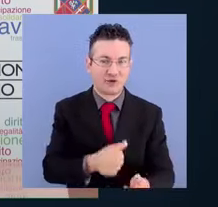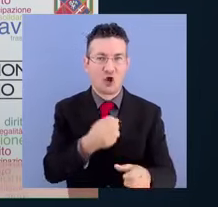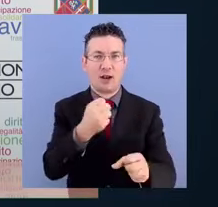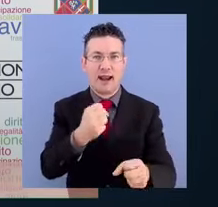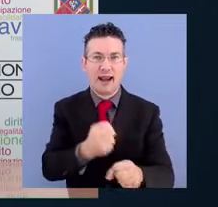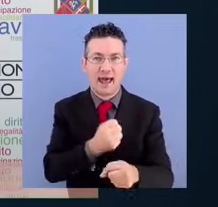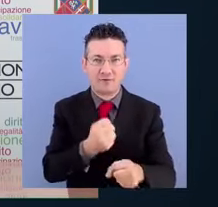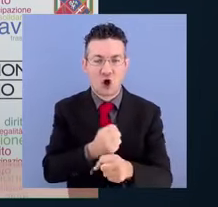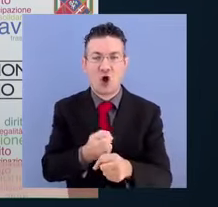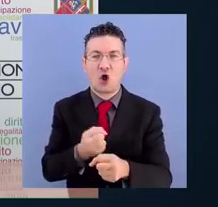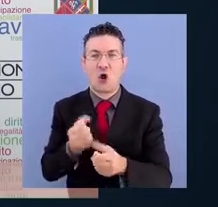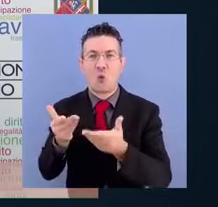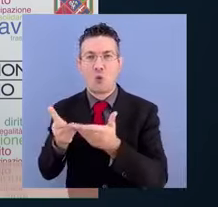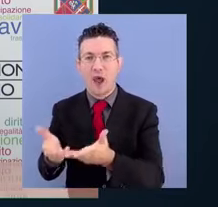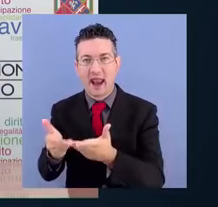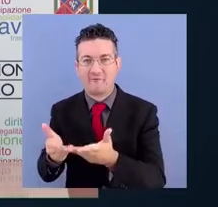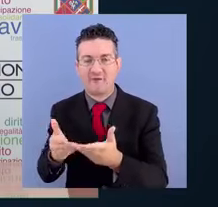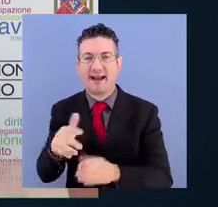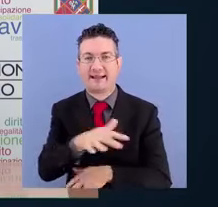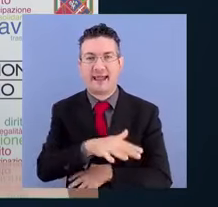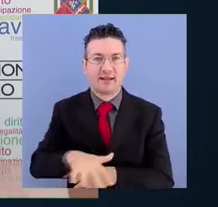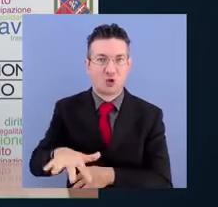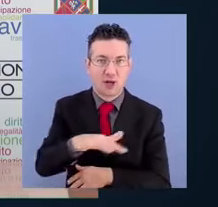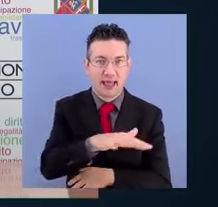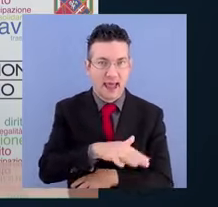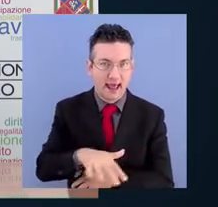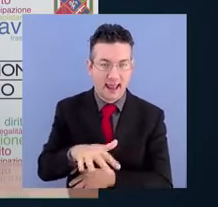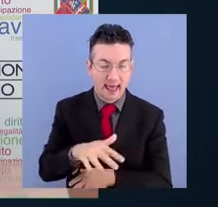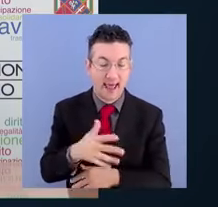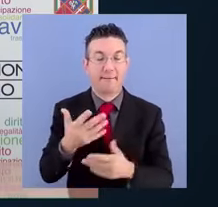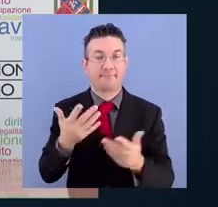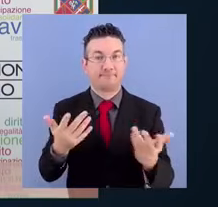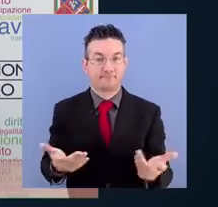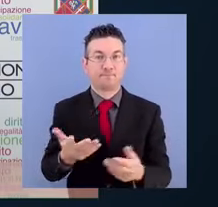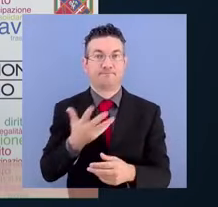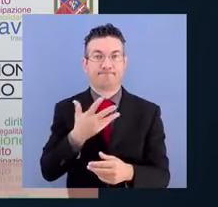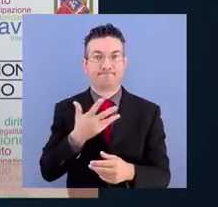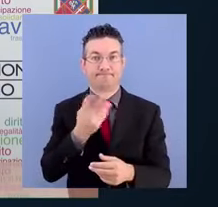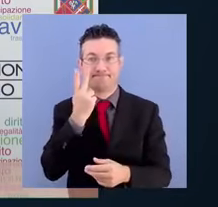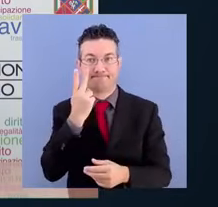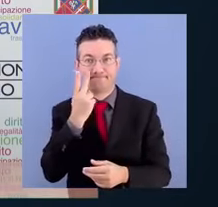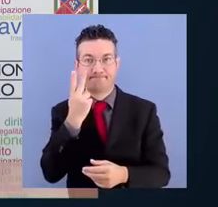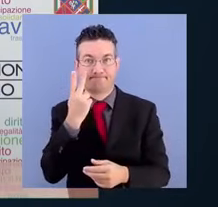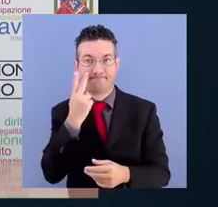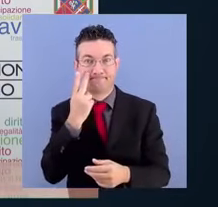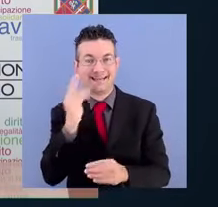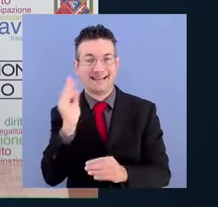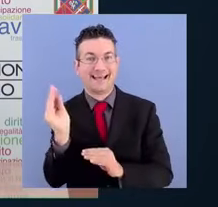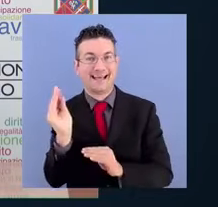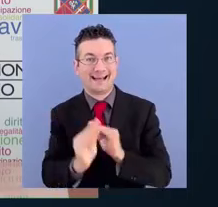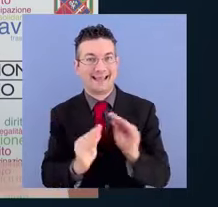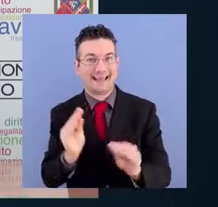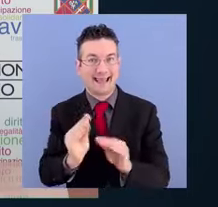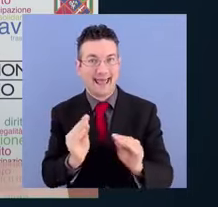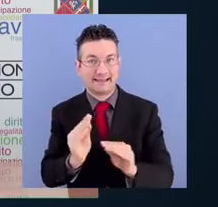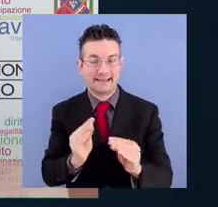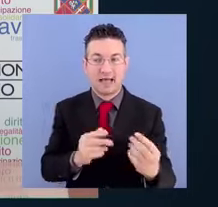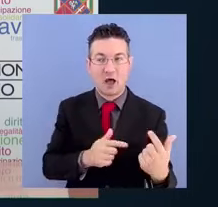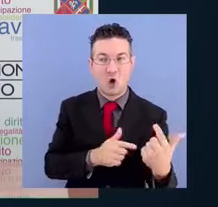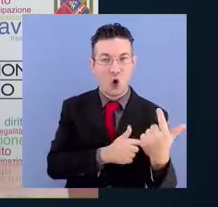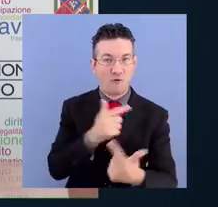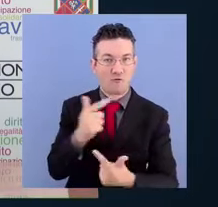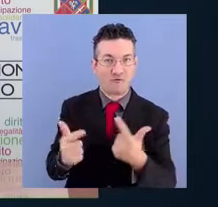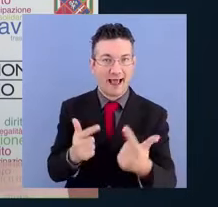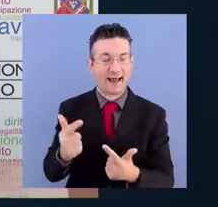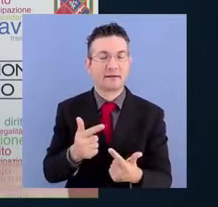territoriale quindi l'incontro tra domanda e offerta su più ambiti e quindi si tratta